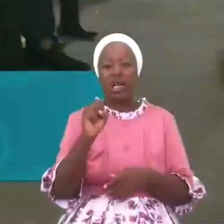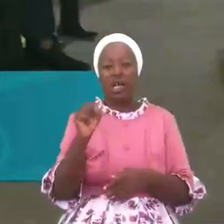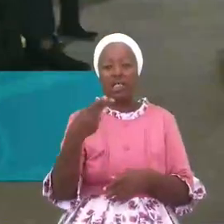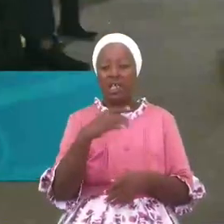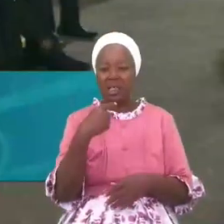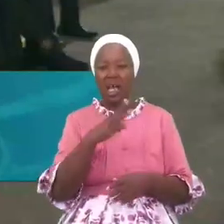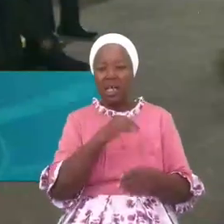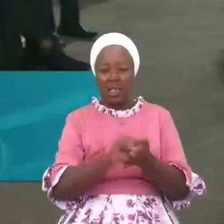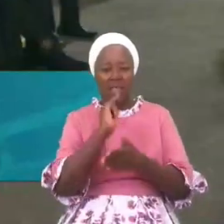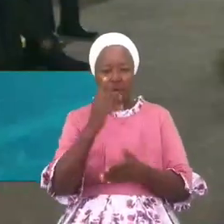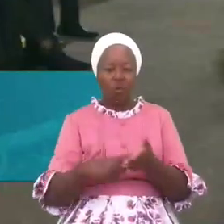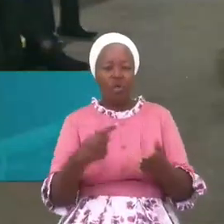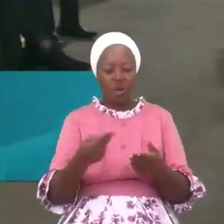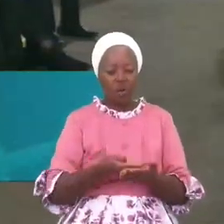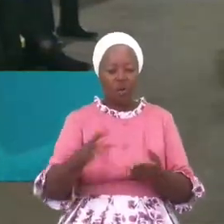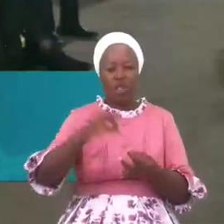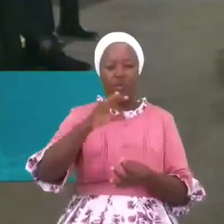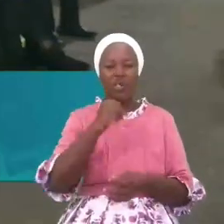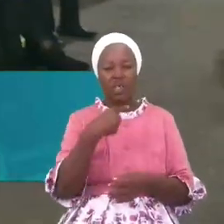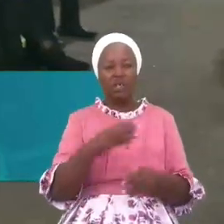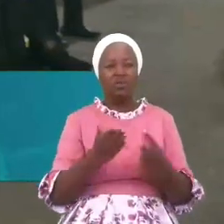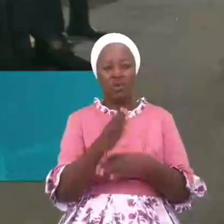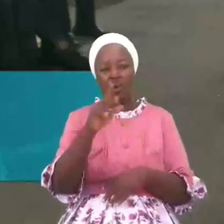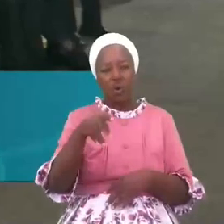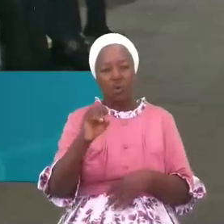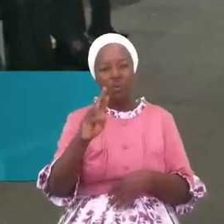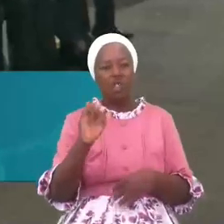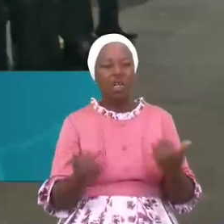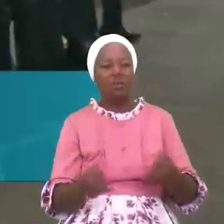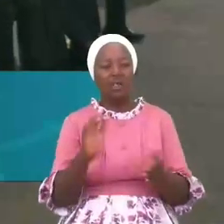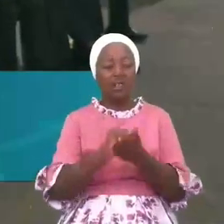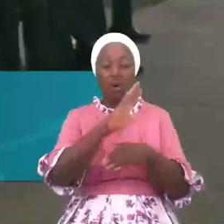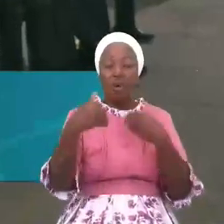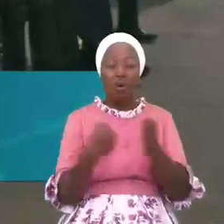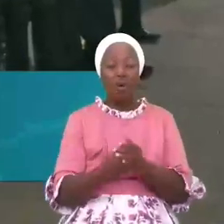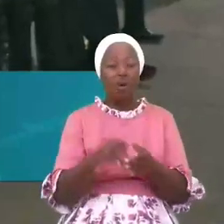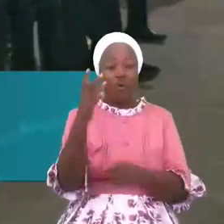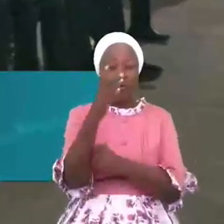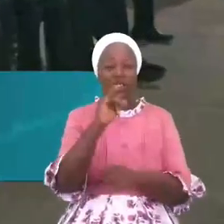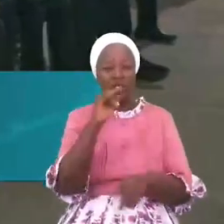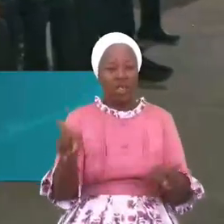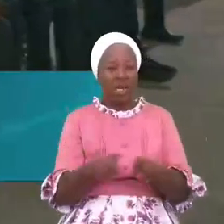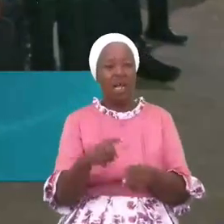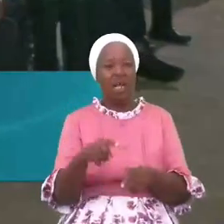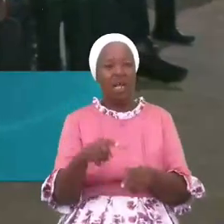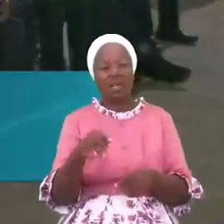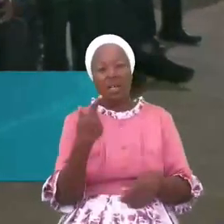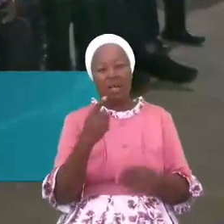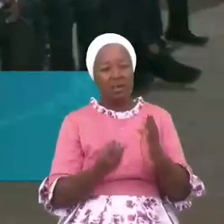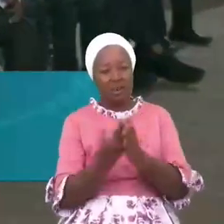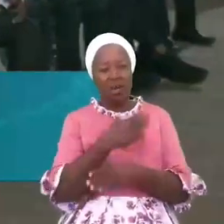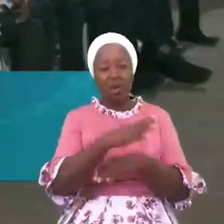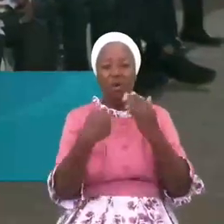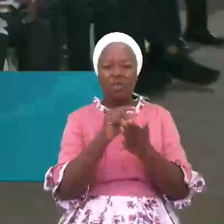Pierre dit, et dit, « Car toute chair est comme l'herbe, et toute sa gloire, comme toute leur